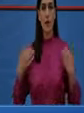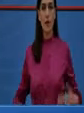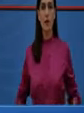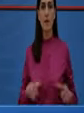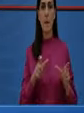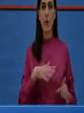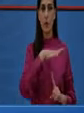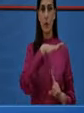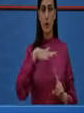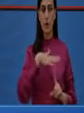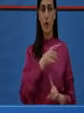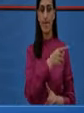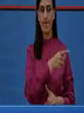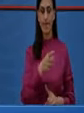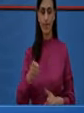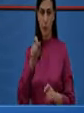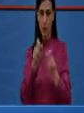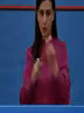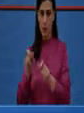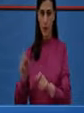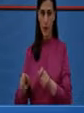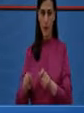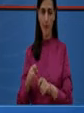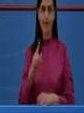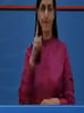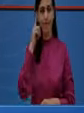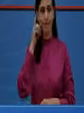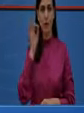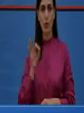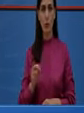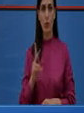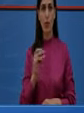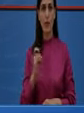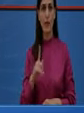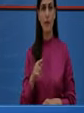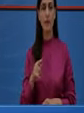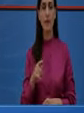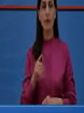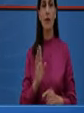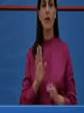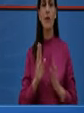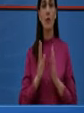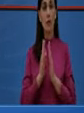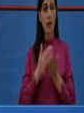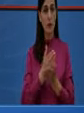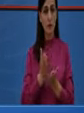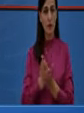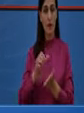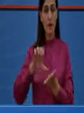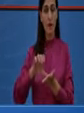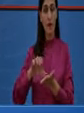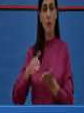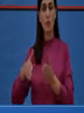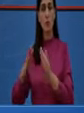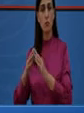Ministria e Shëndetësisë dhe Mbrojtjes Sociale i drejtohet qytetarëve të tregojnë kujdes në mjediset e punës, aty ku ofrojnë